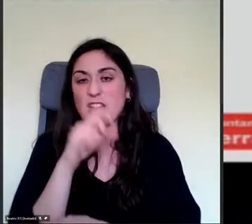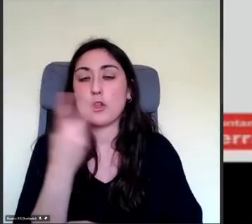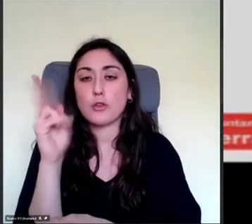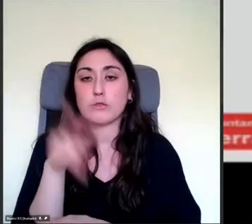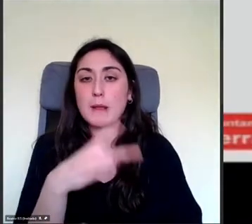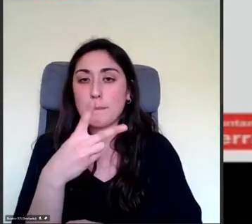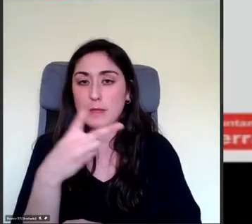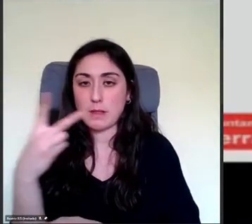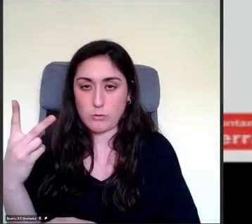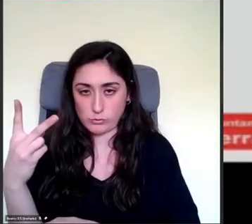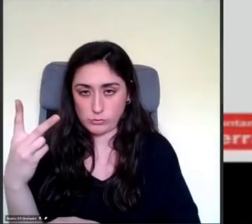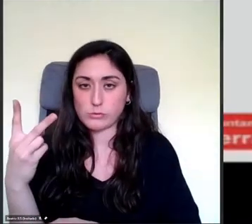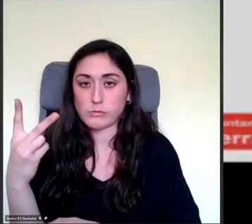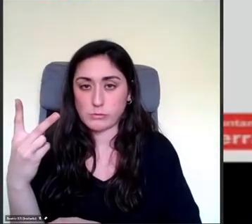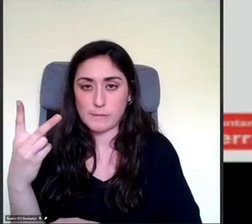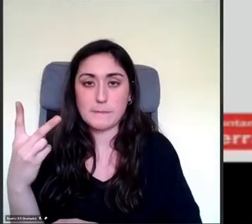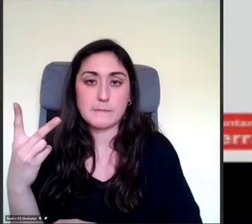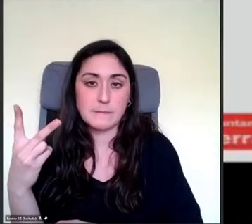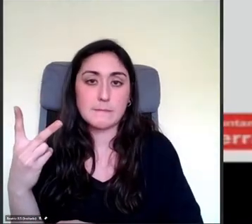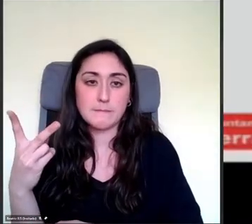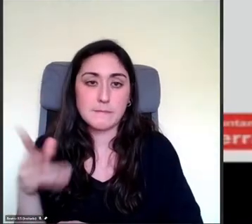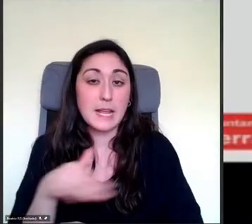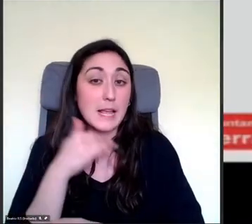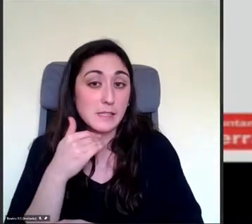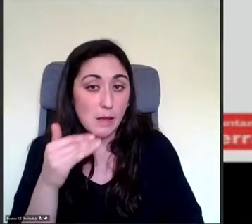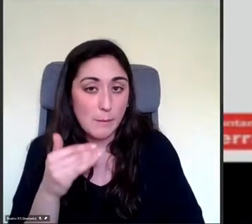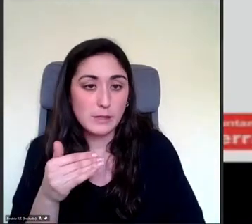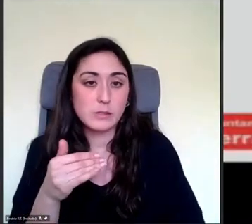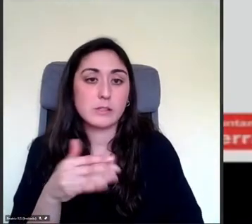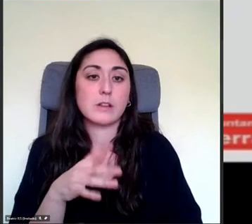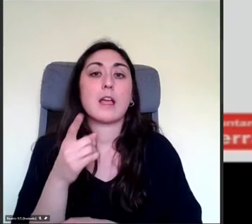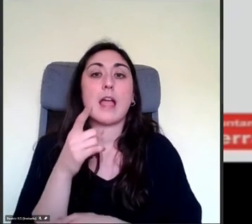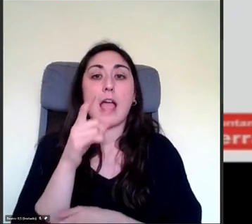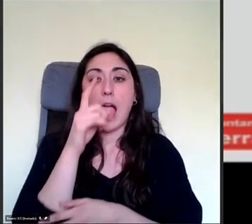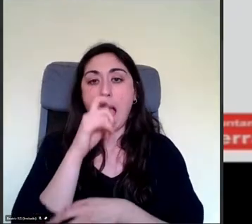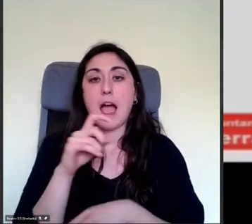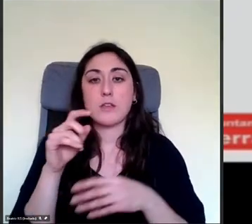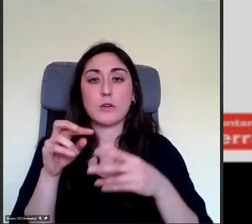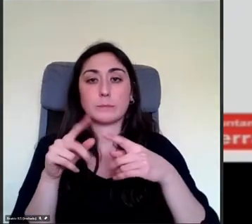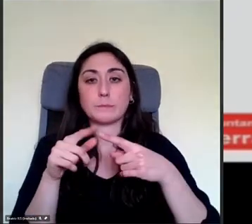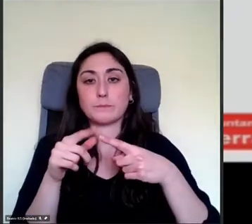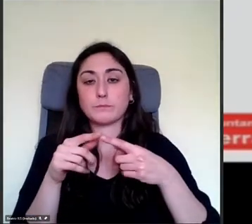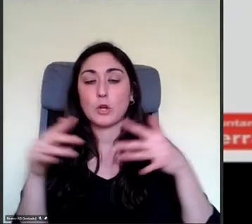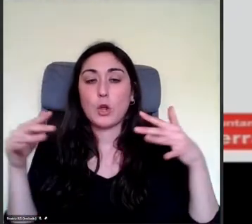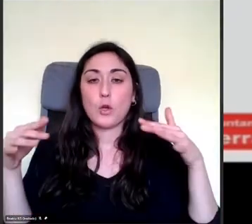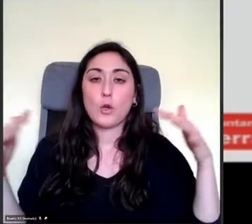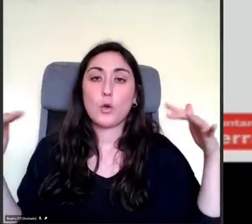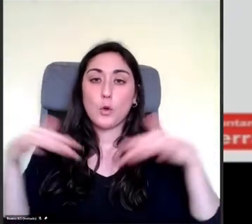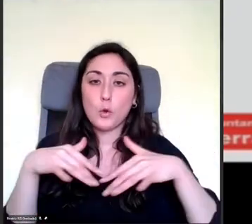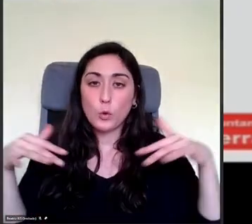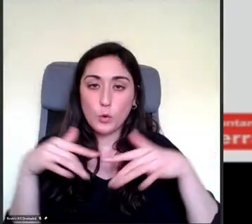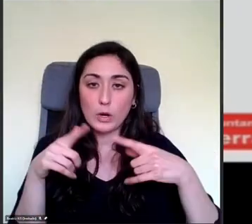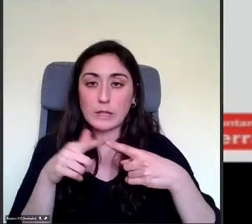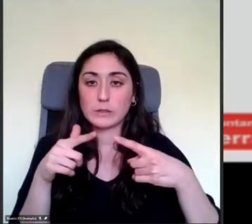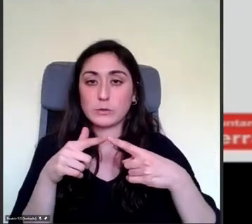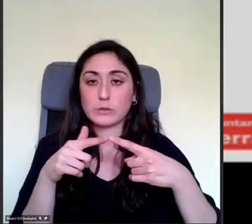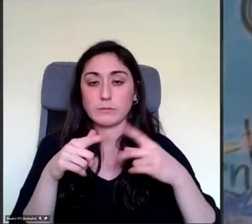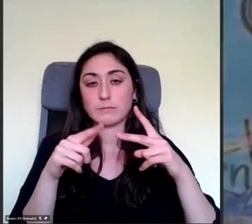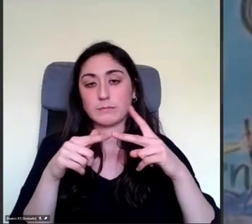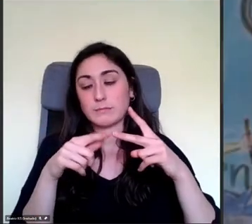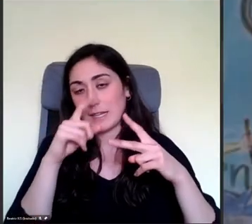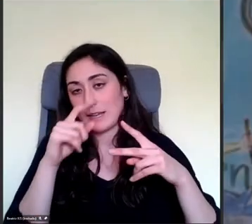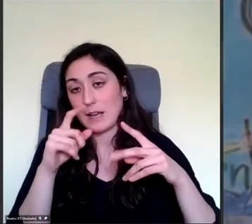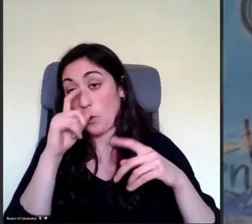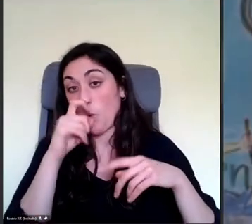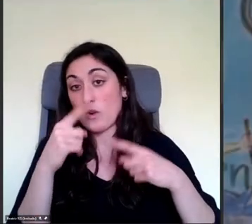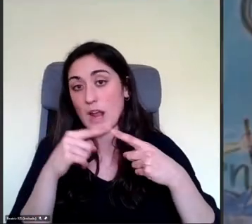sabeu, fem un congrés als anys senars i una jornada d'un dia de durada als anys parells. Per tant, de cara a la primavera